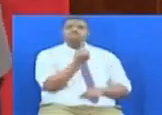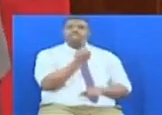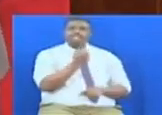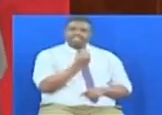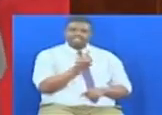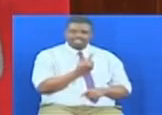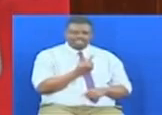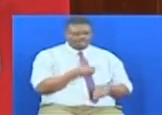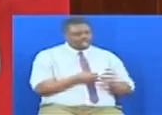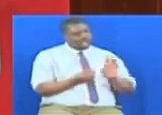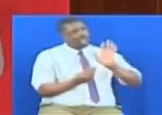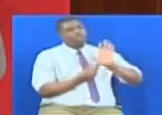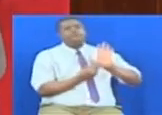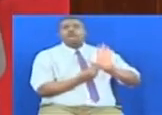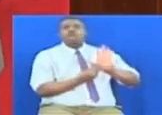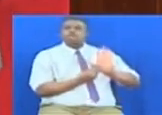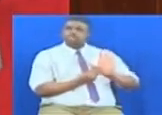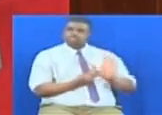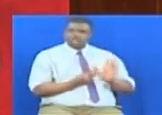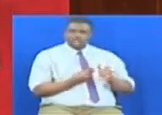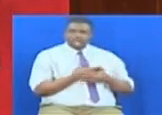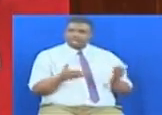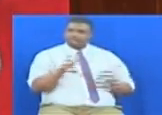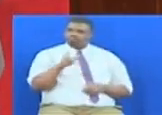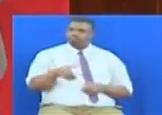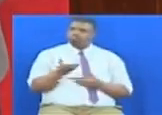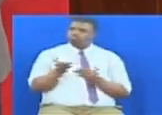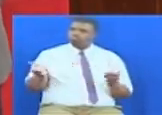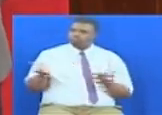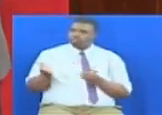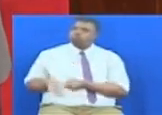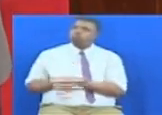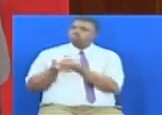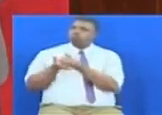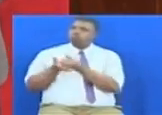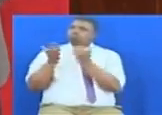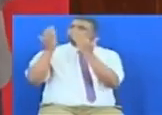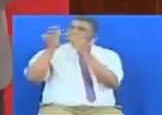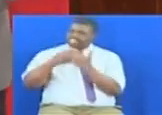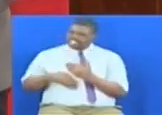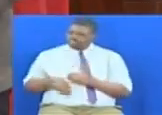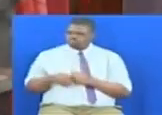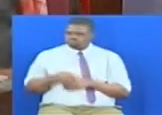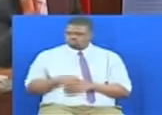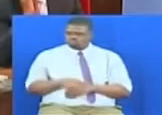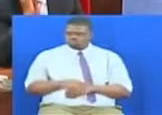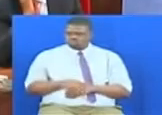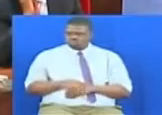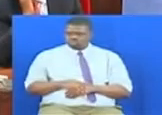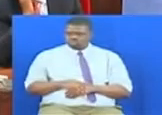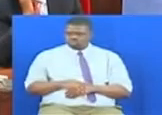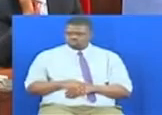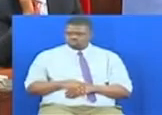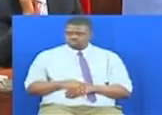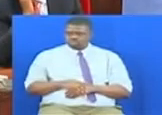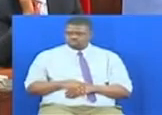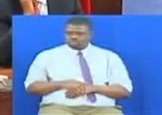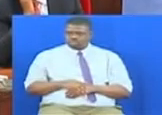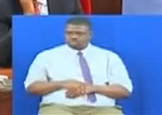usiku wa manane, wala hana mtu yeyote wa kumsaidia usiku? Ana bastola.